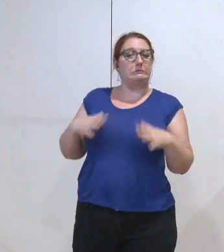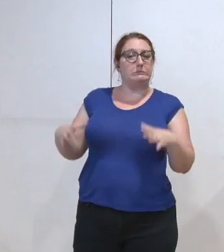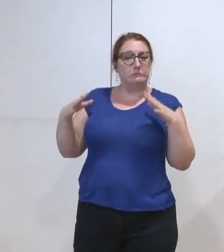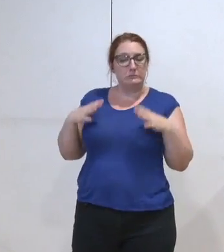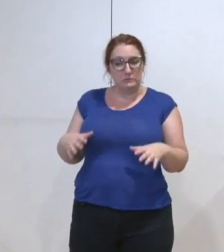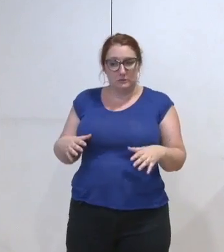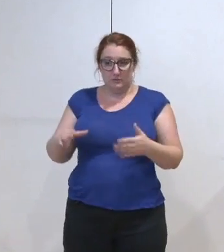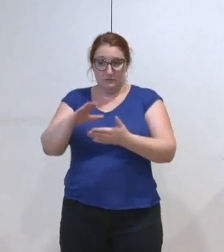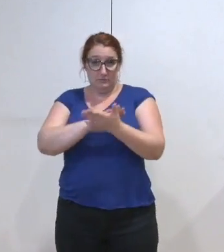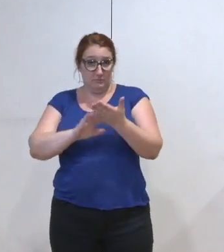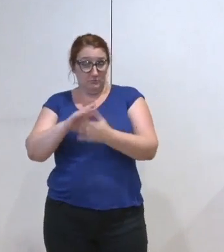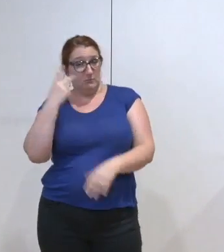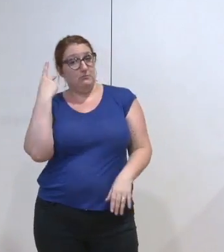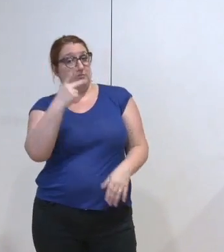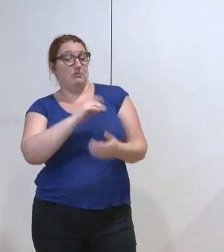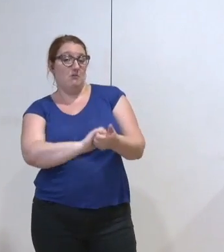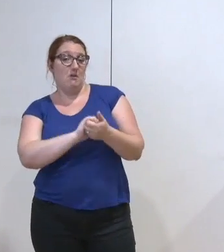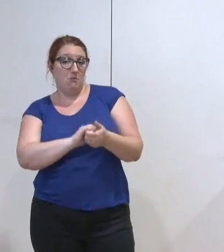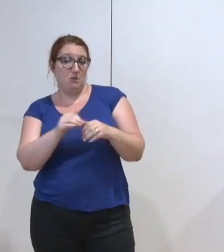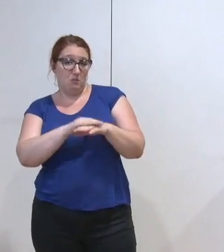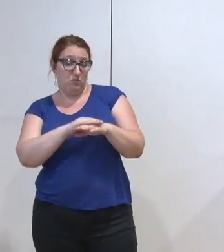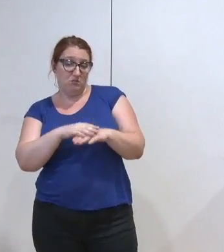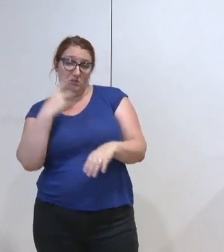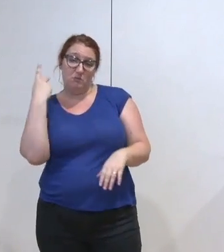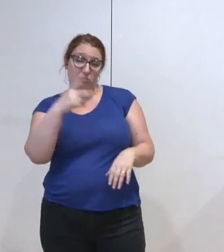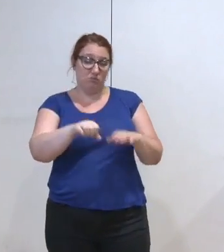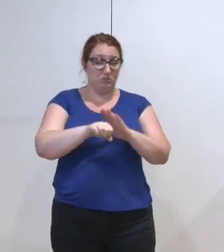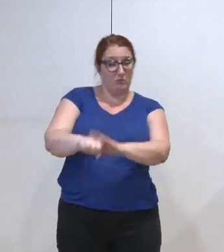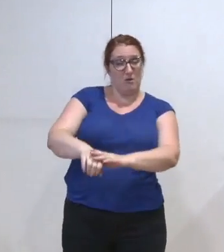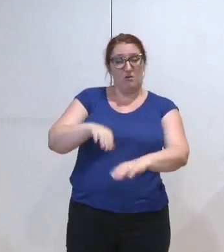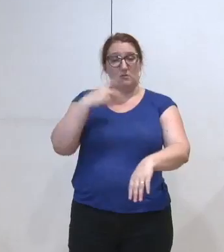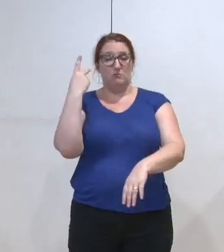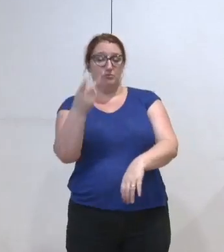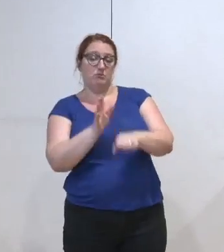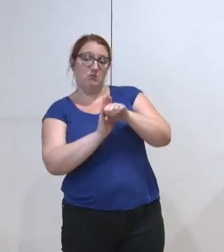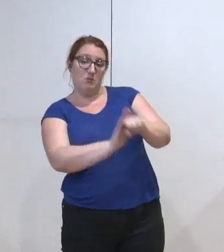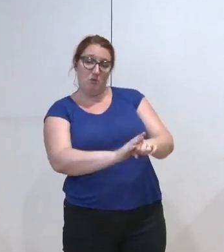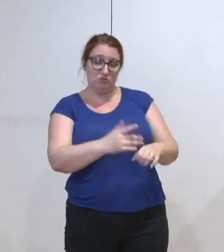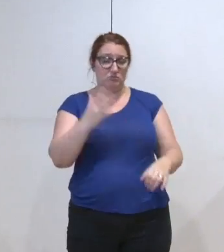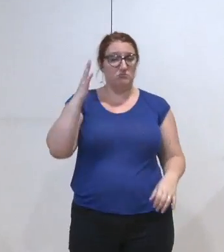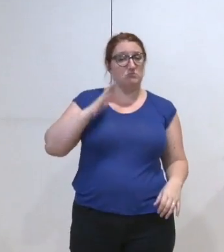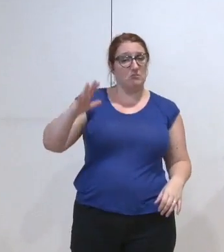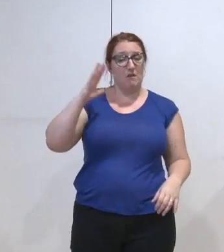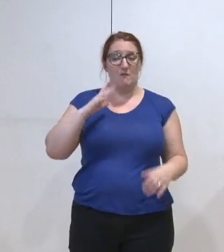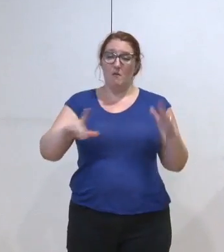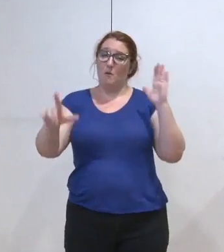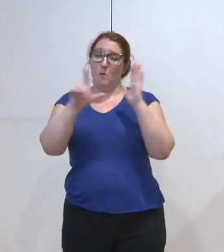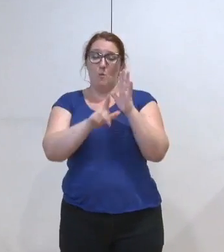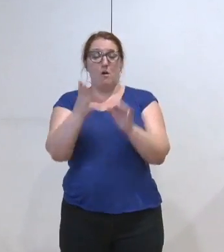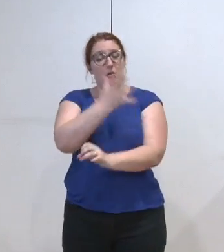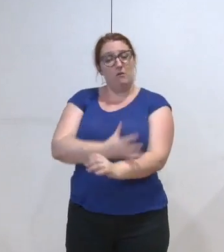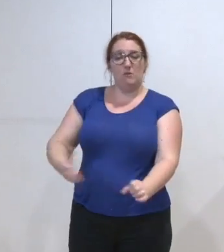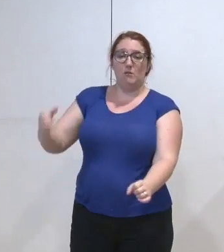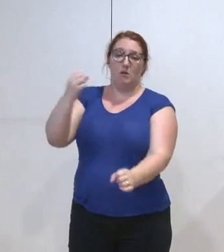rappeler que ce sont vos amis politiques respectifs droite gauche confondu qui ont mis en place le cadre juridique auquel nous sommes